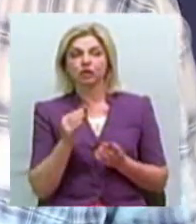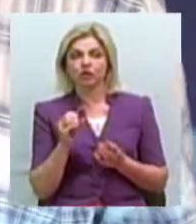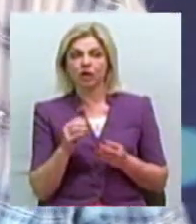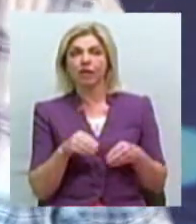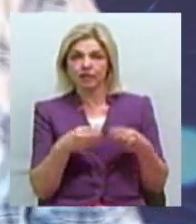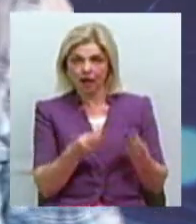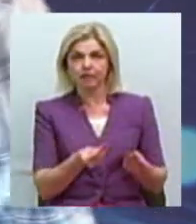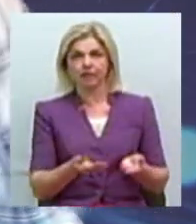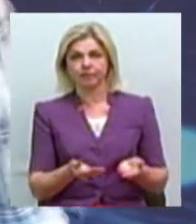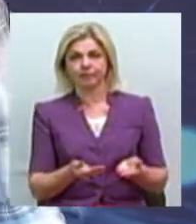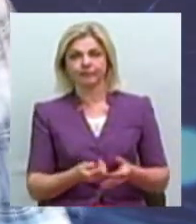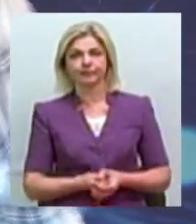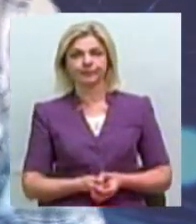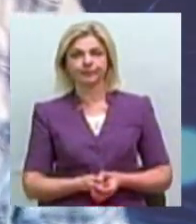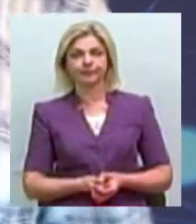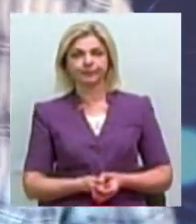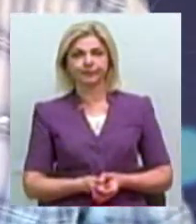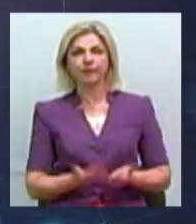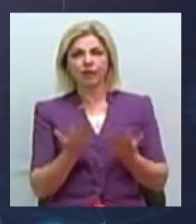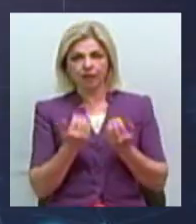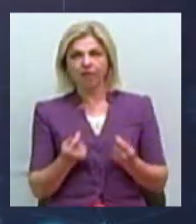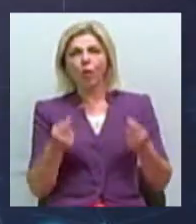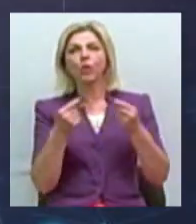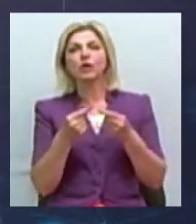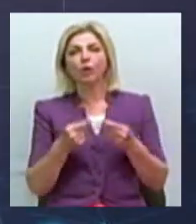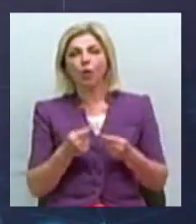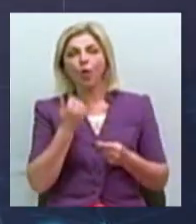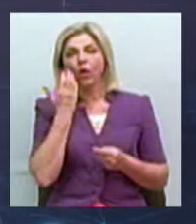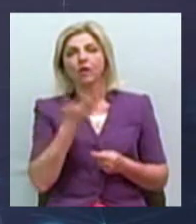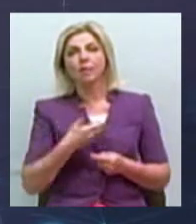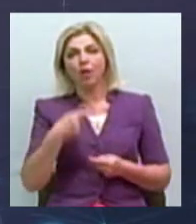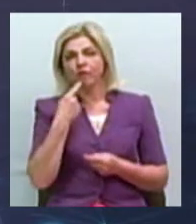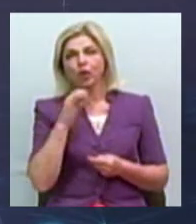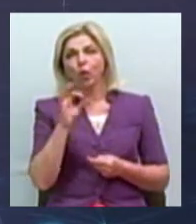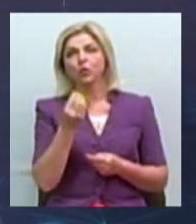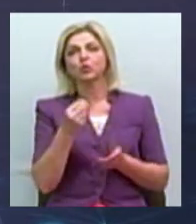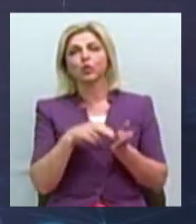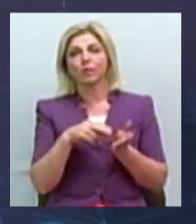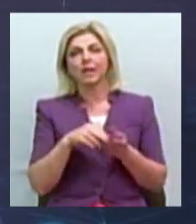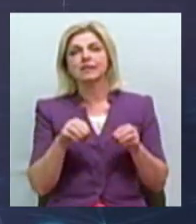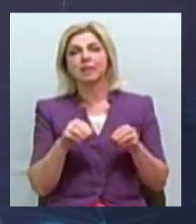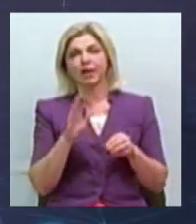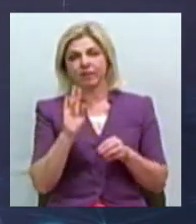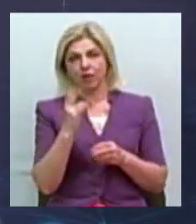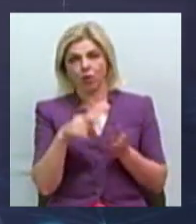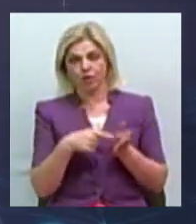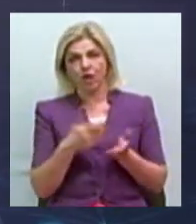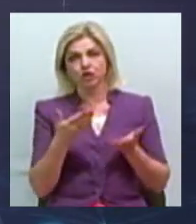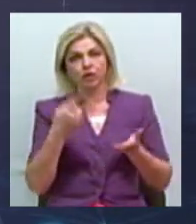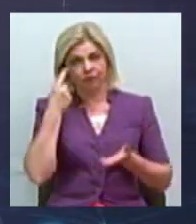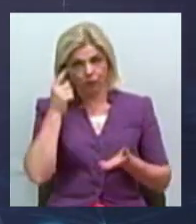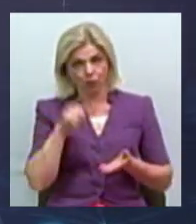ж. Давайте трошки конкретизуємо, коли ми говоримо про вартість землі в Миколаєві. Чи відомо,